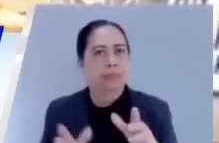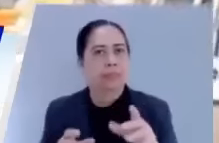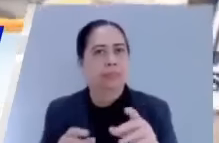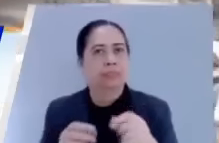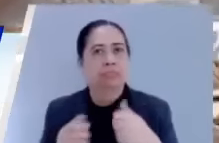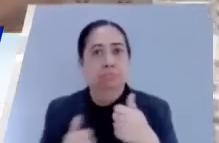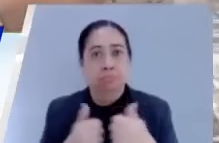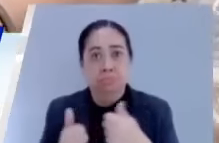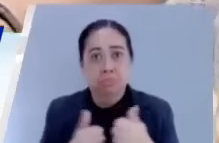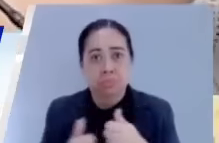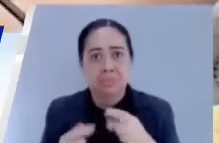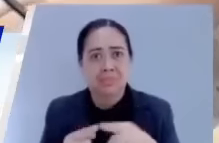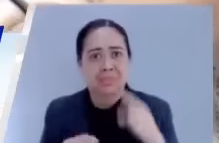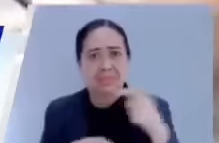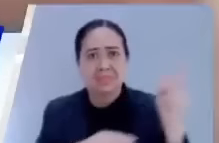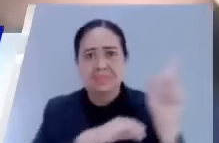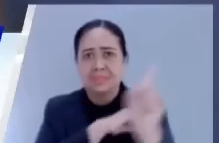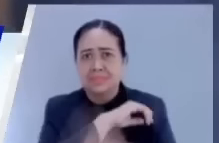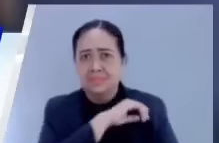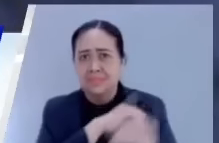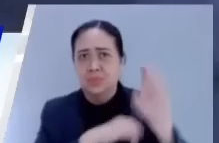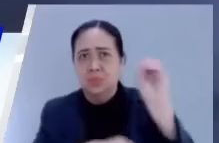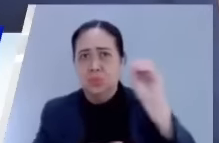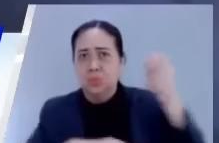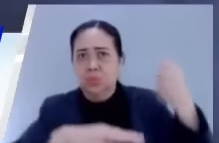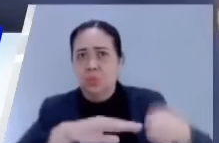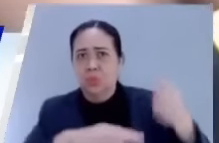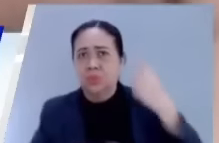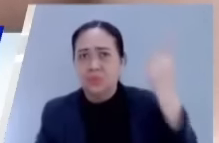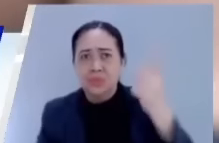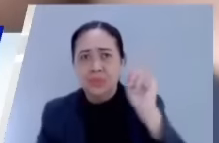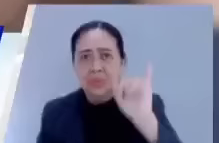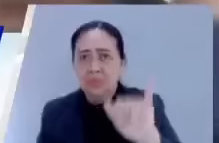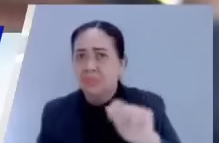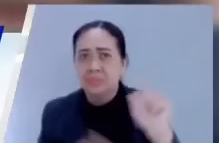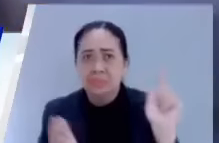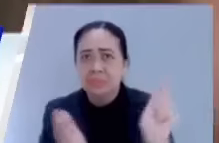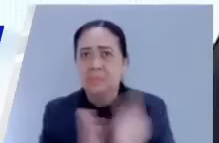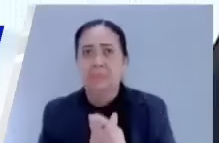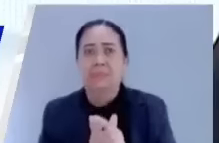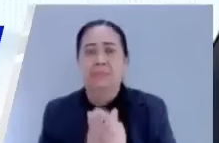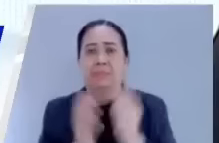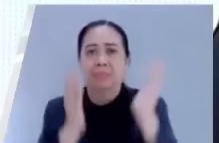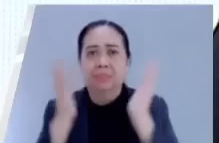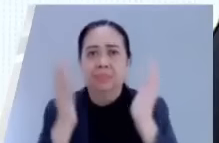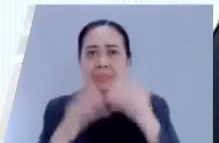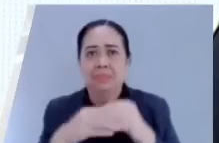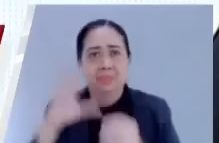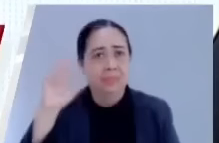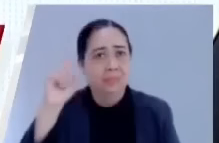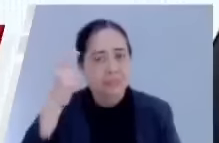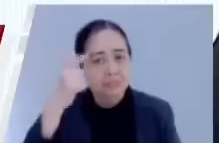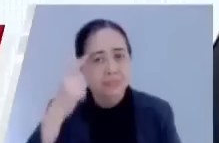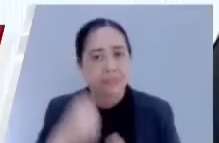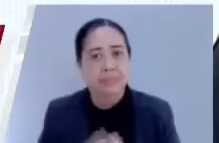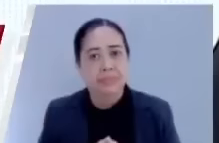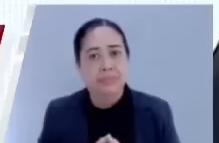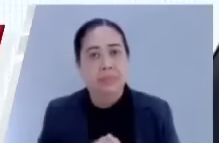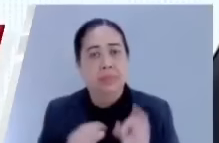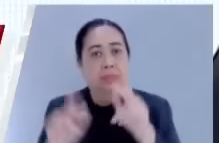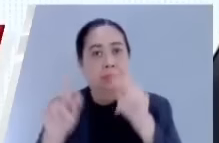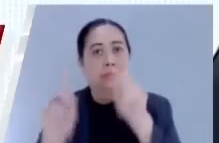ang parusa sa kanya ng ombudsman habang buhay na siyang bawal maglingkod muli sa gobyerno. Kapag ang isang tao ay